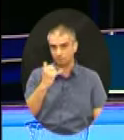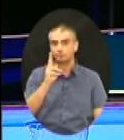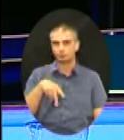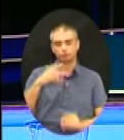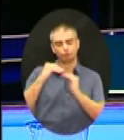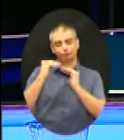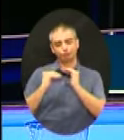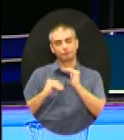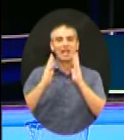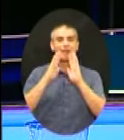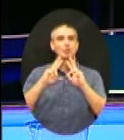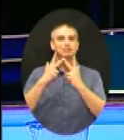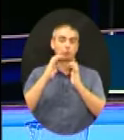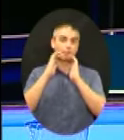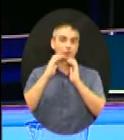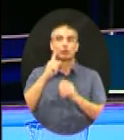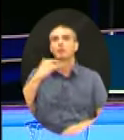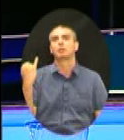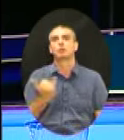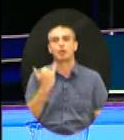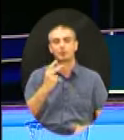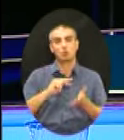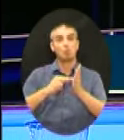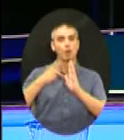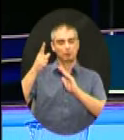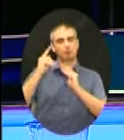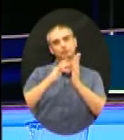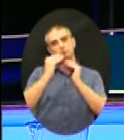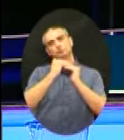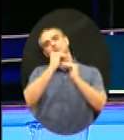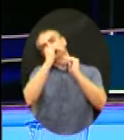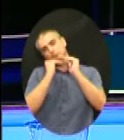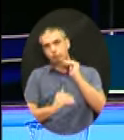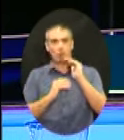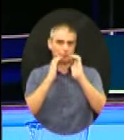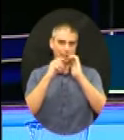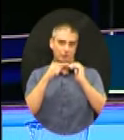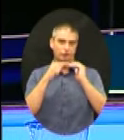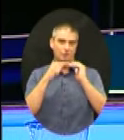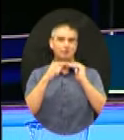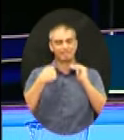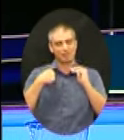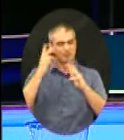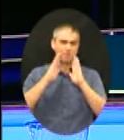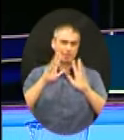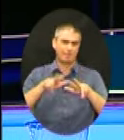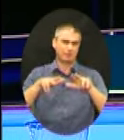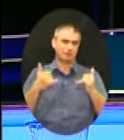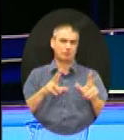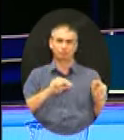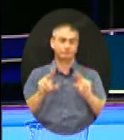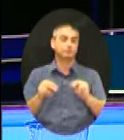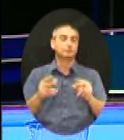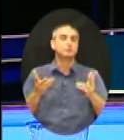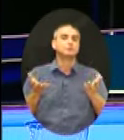בהחלט ירידה באמון הציבור בתקשורת אבל תמיד הפוליטיקאים נמצאים במקום יותר נמוך ואני מניח שזה גם המצב היום